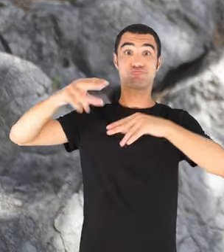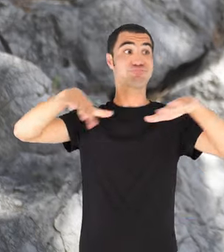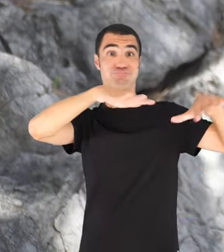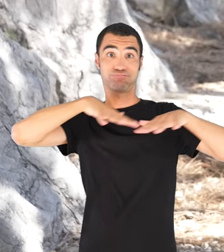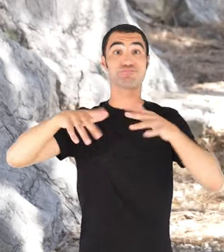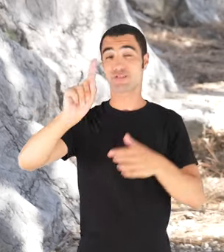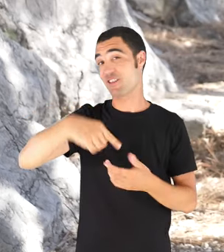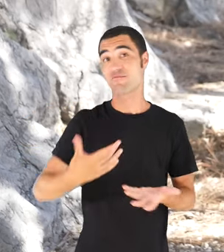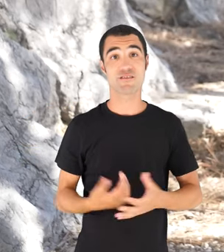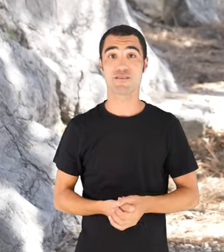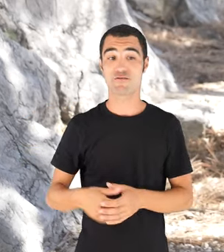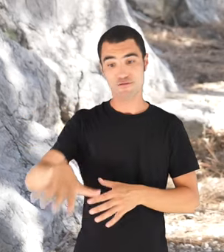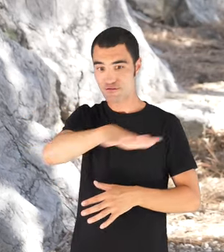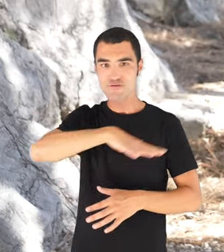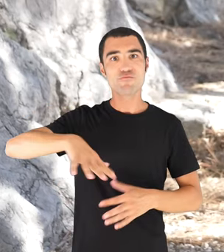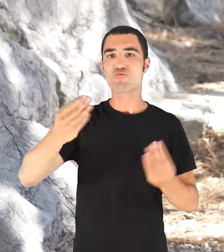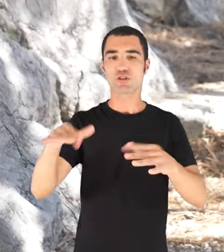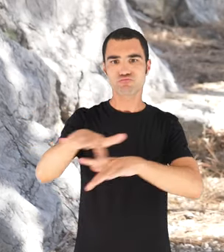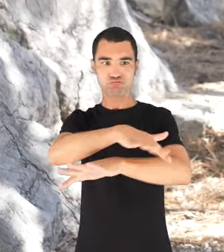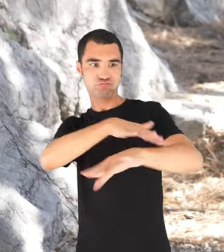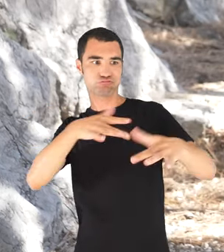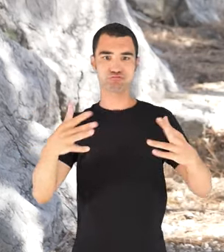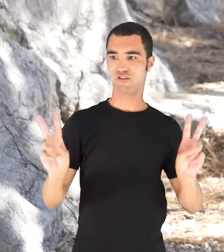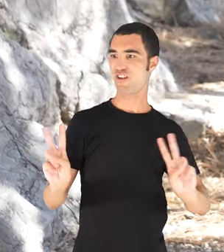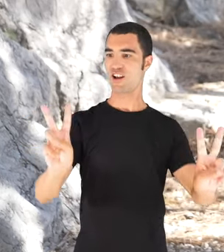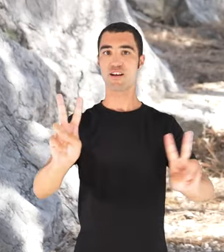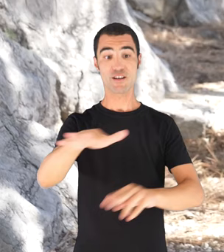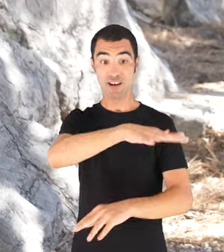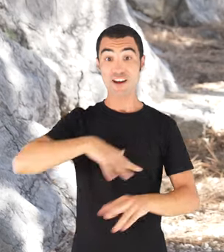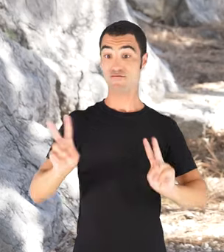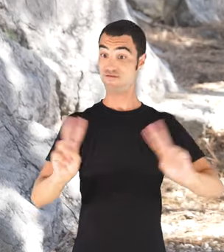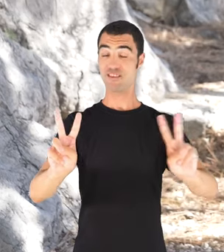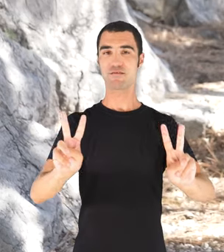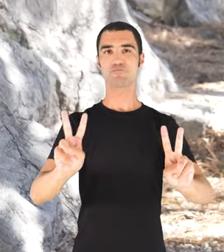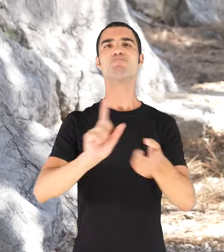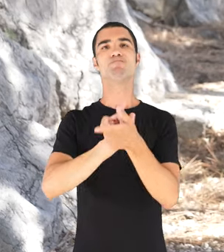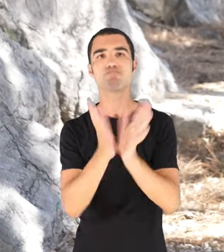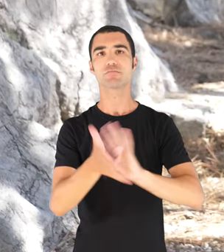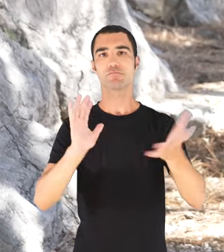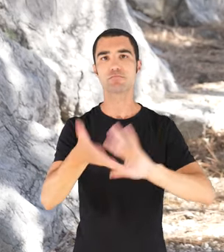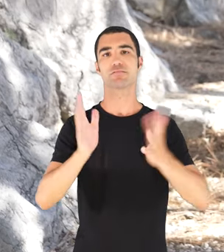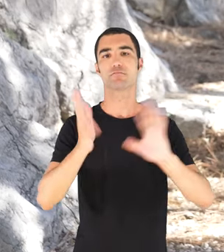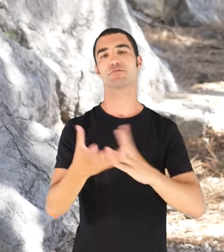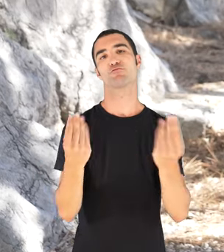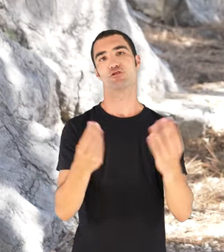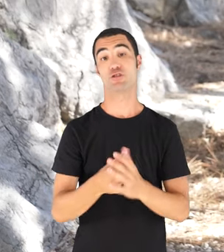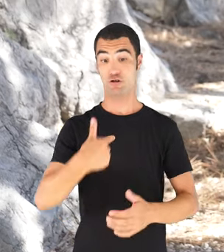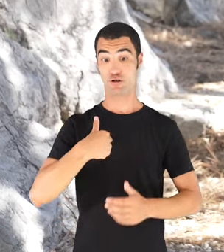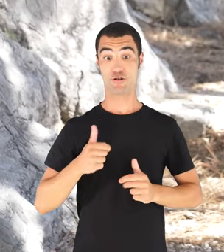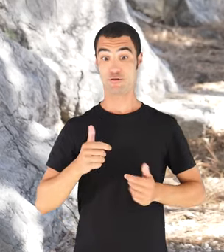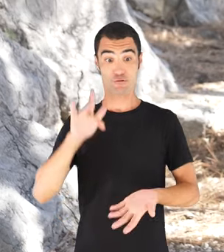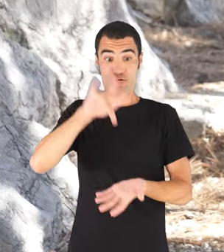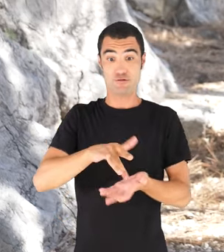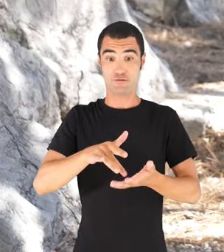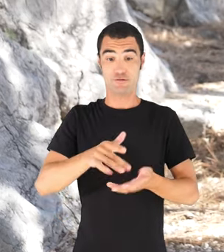construcció, sempre ha tingut molta vida, i llocs que tenen molta vida canvien molt. I jo, des de que vaig